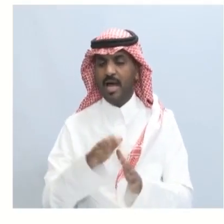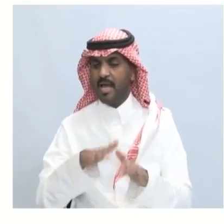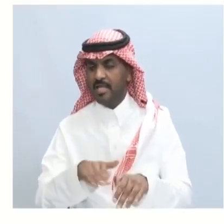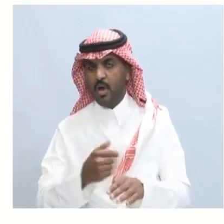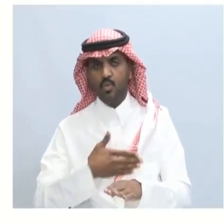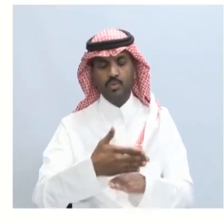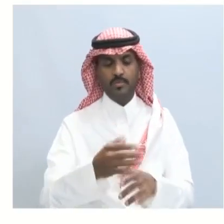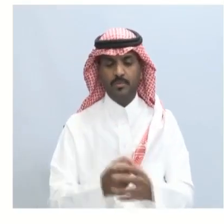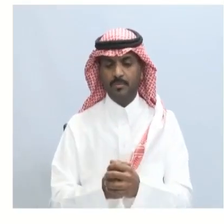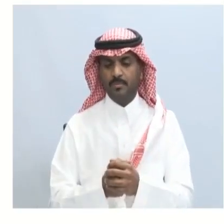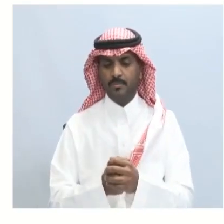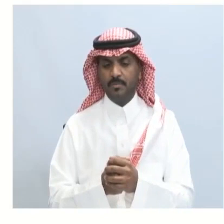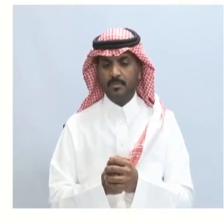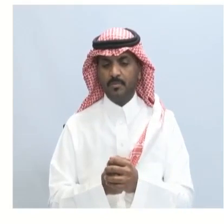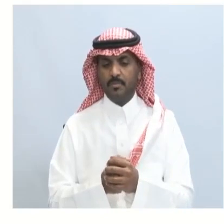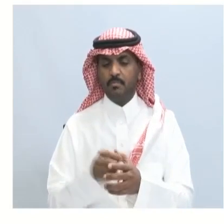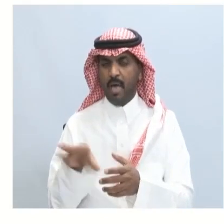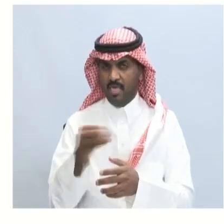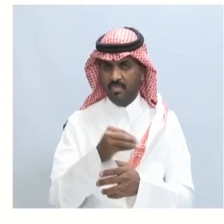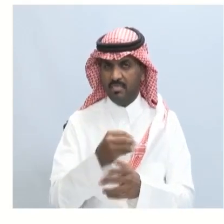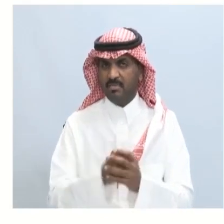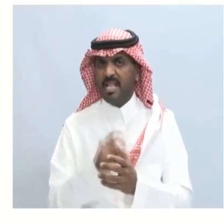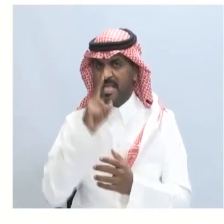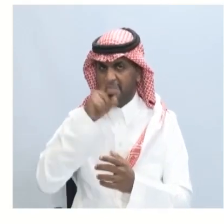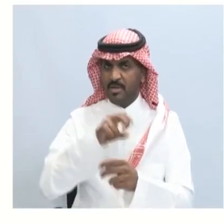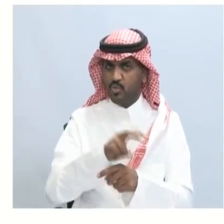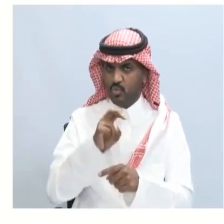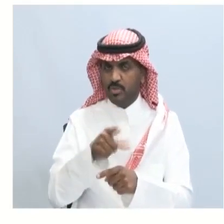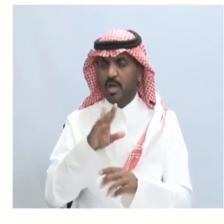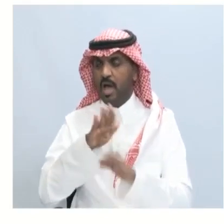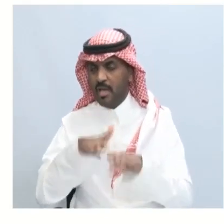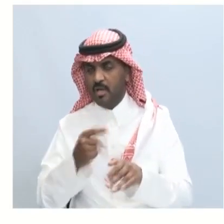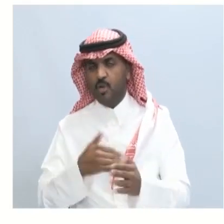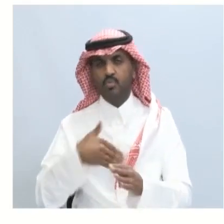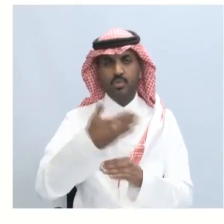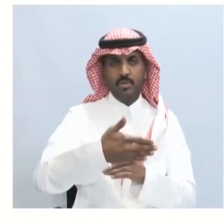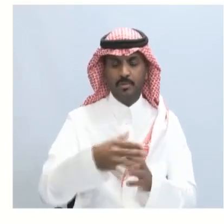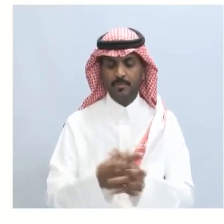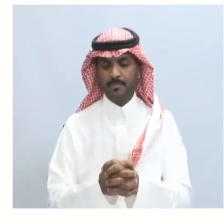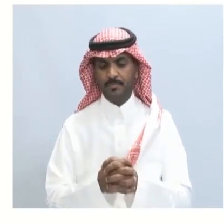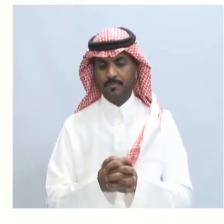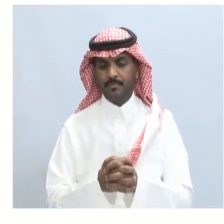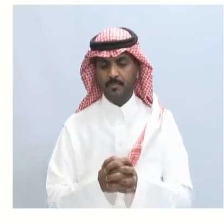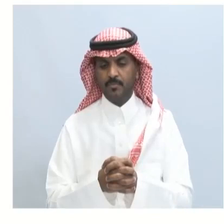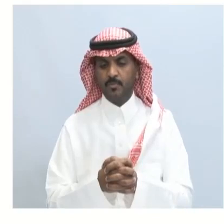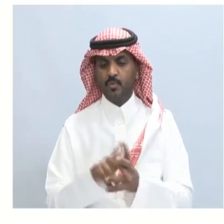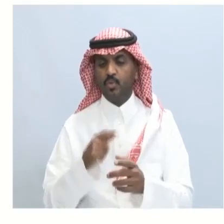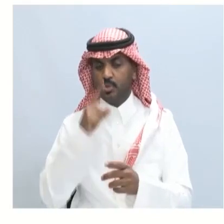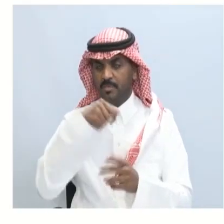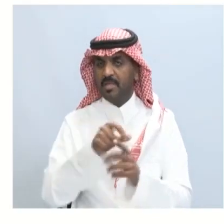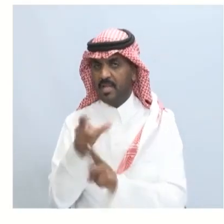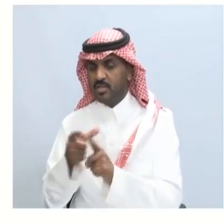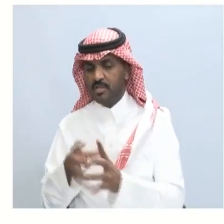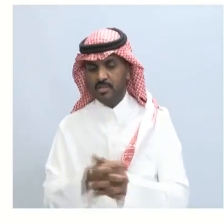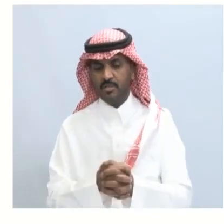مستقبليه كذلك نقول ان هناك بعض الالتزامات ماذا حاليه وبعضها ماذا مستقبليه وتكون التزامات على الاشخاص